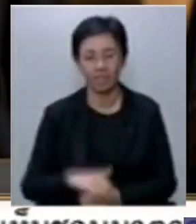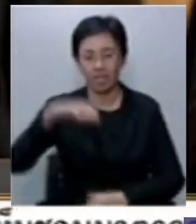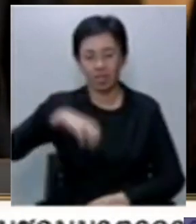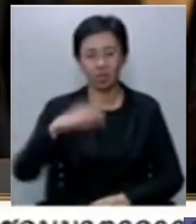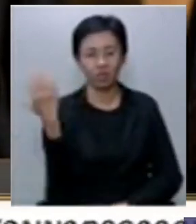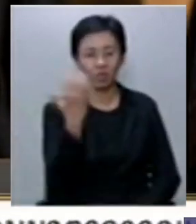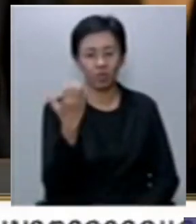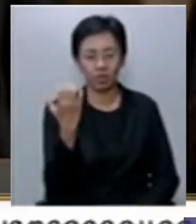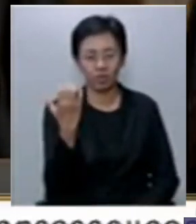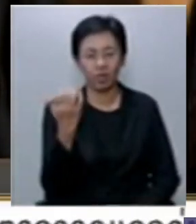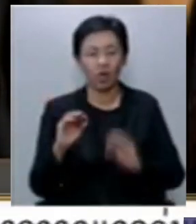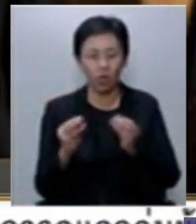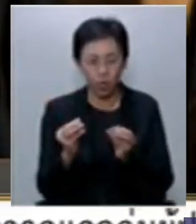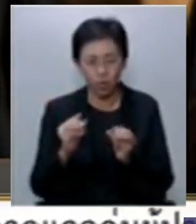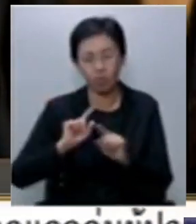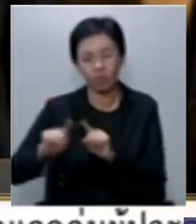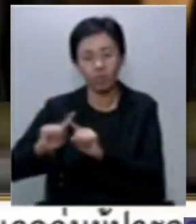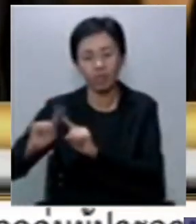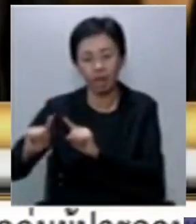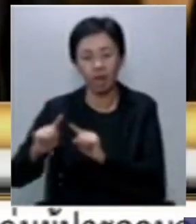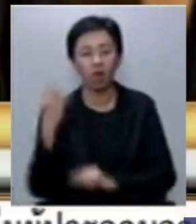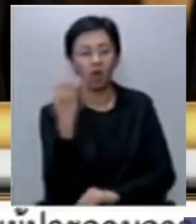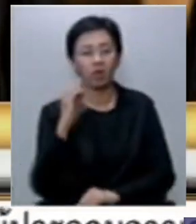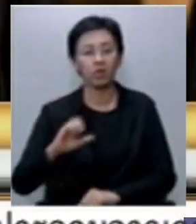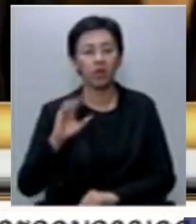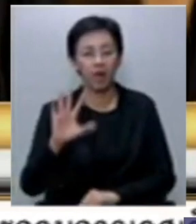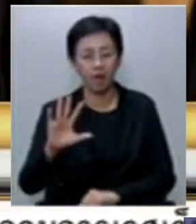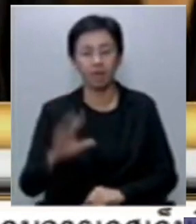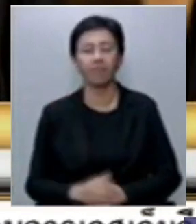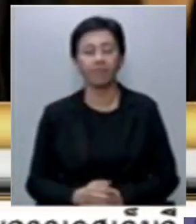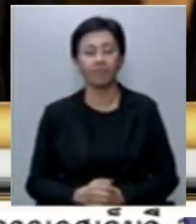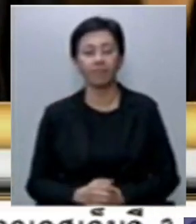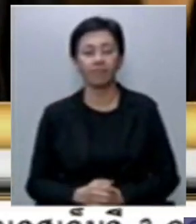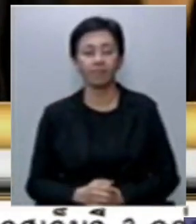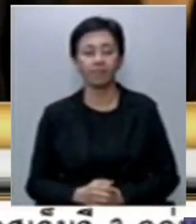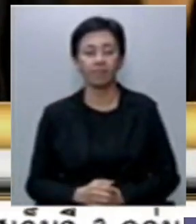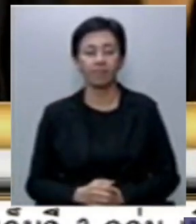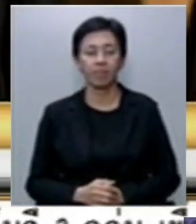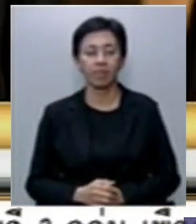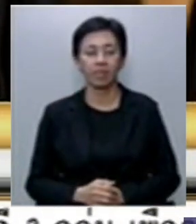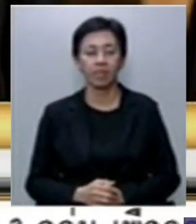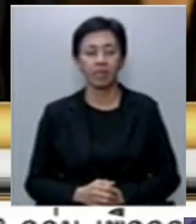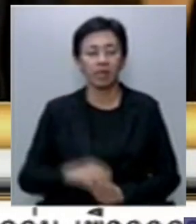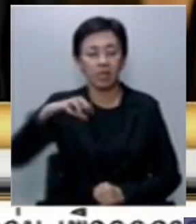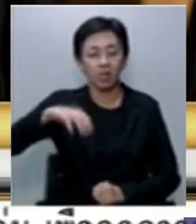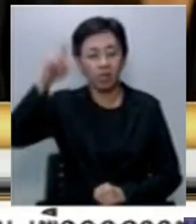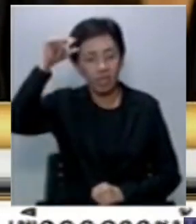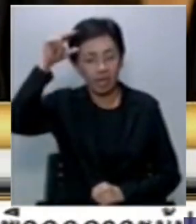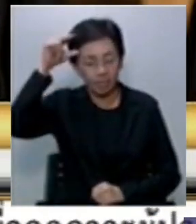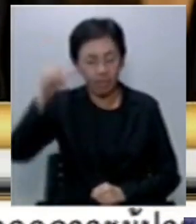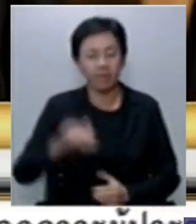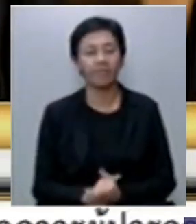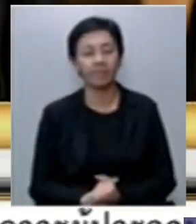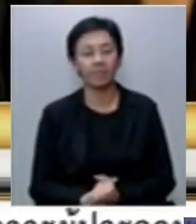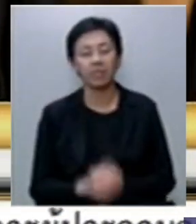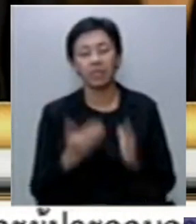โทรทัศน์วิทยุนะครับกองทัพบกช่อง5ผมกําลังพูดถึงนะครับสนามม้านะครับที่อยู่ที่โ